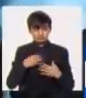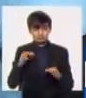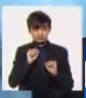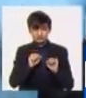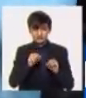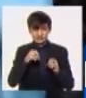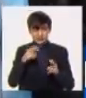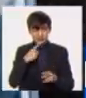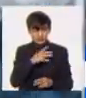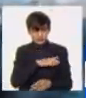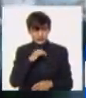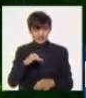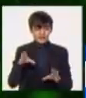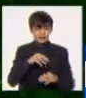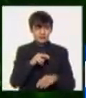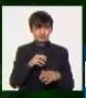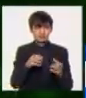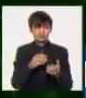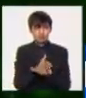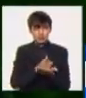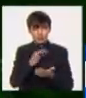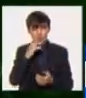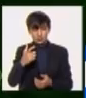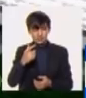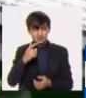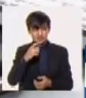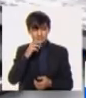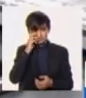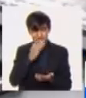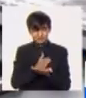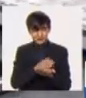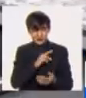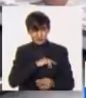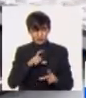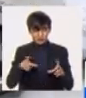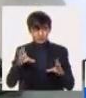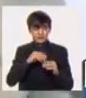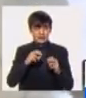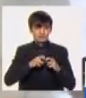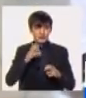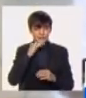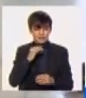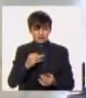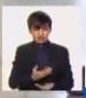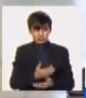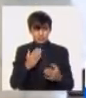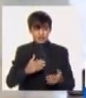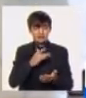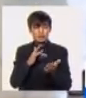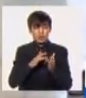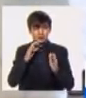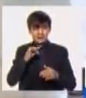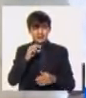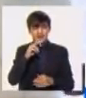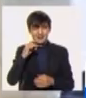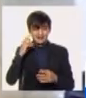Пройти исследования смогут сотрудники центральных и местных госорганов, работники предприятий, обеспечивающих жизнедеятельность города в условиях карантина, в